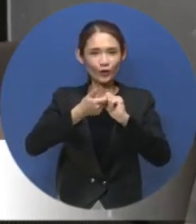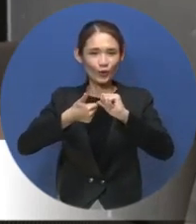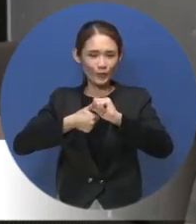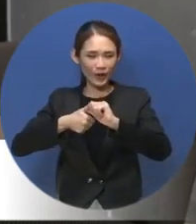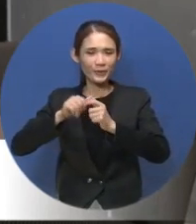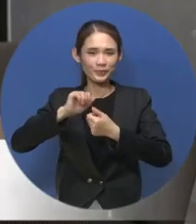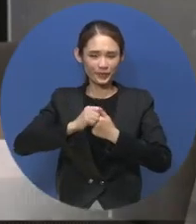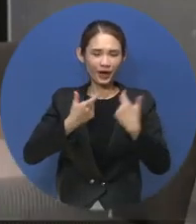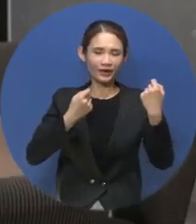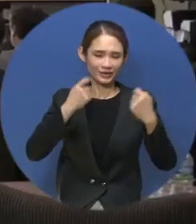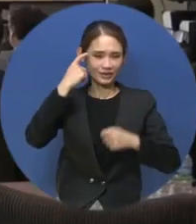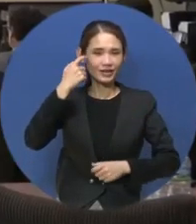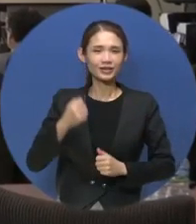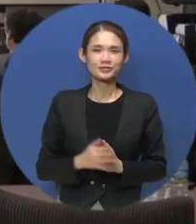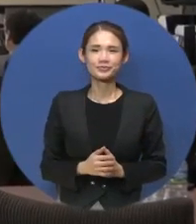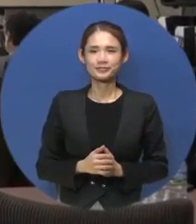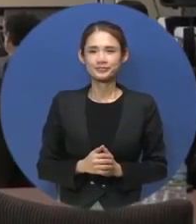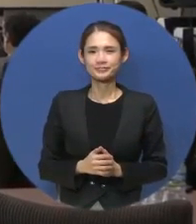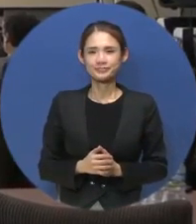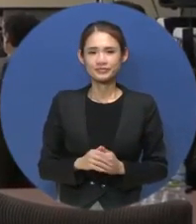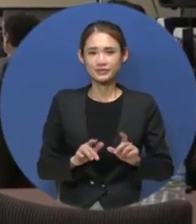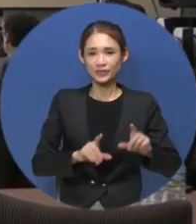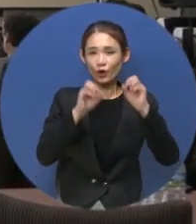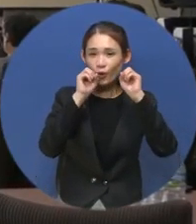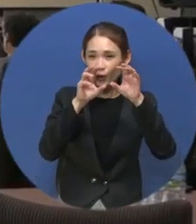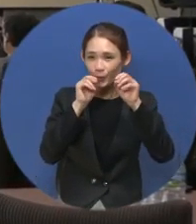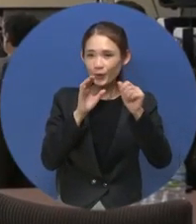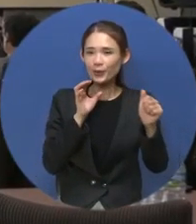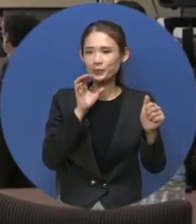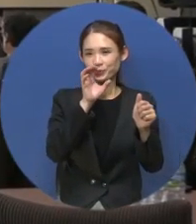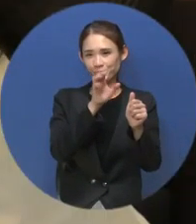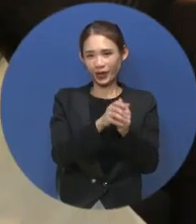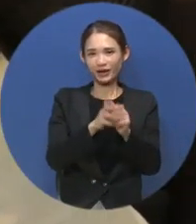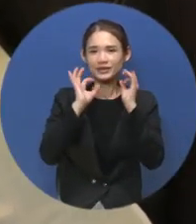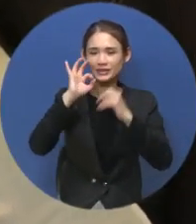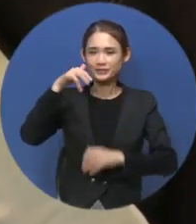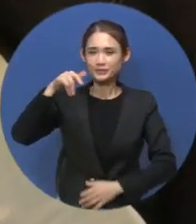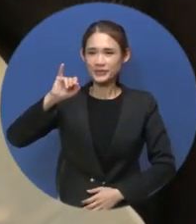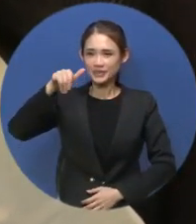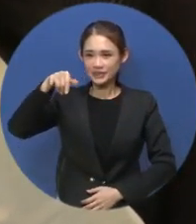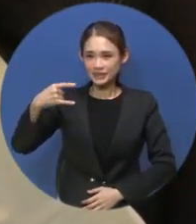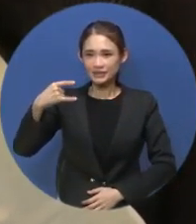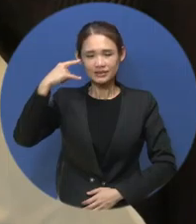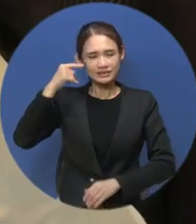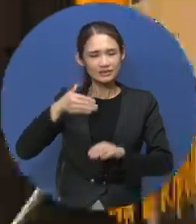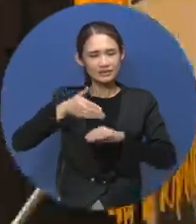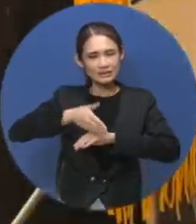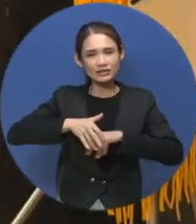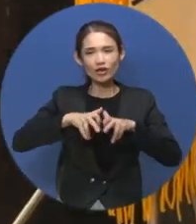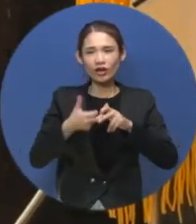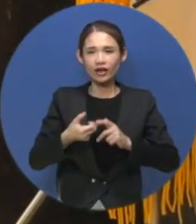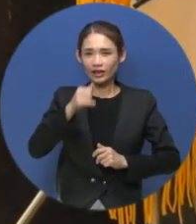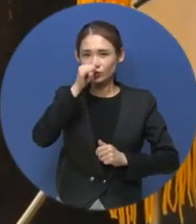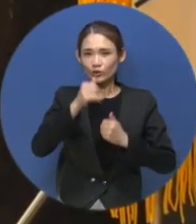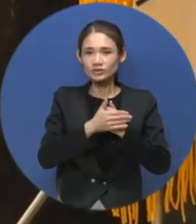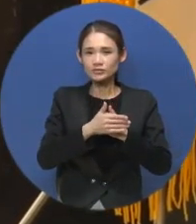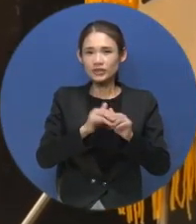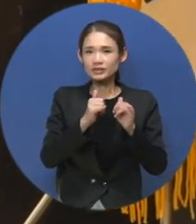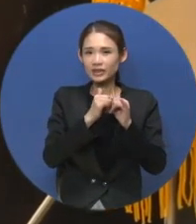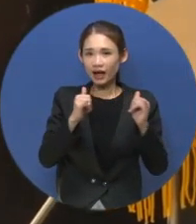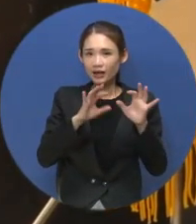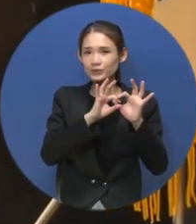조금 좋은 에너지를 줄 수 있는 것 같아서 저도 이제 앞으로 계속 또 배우라는 이름을 살아갈 테니까 그분들을